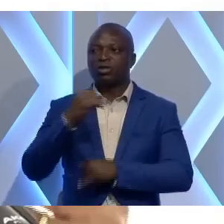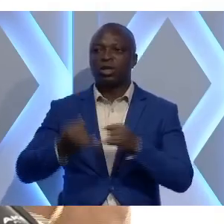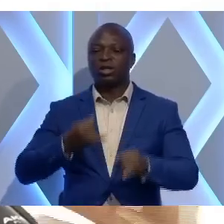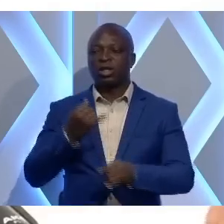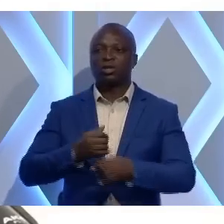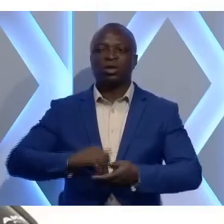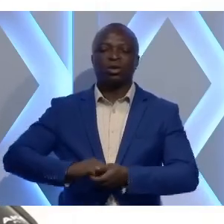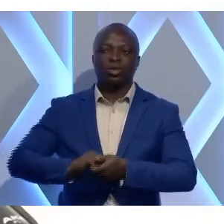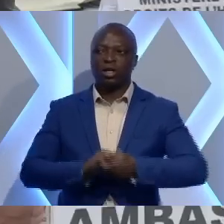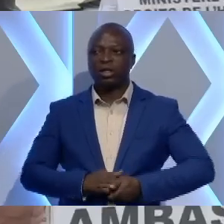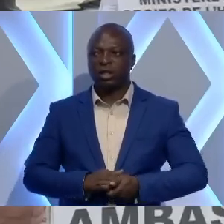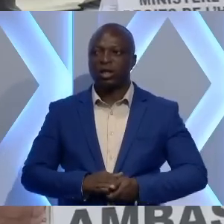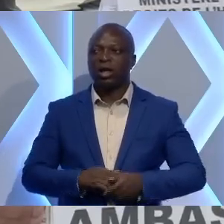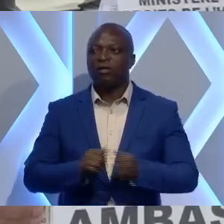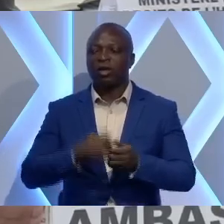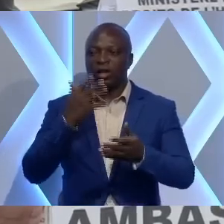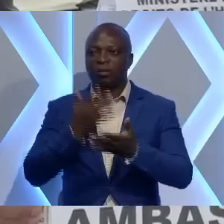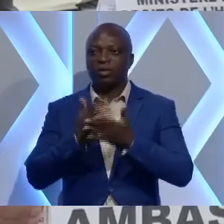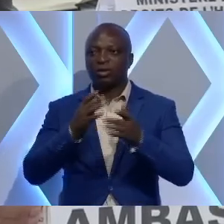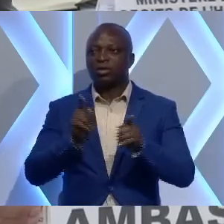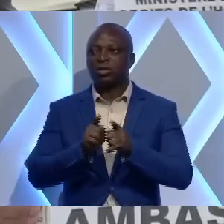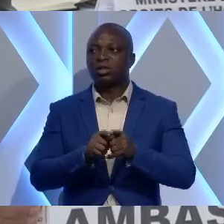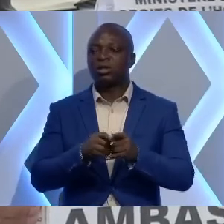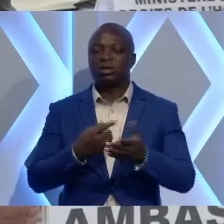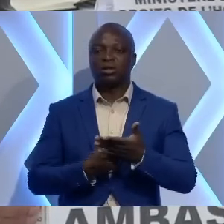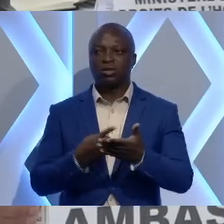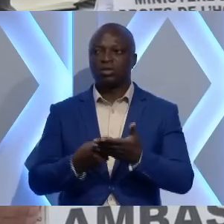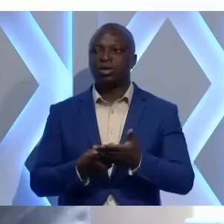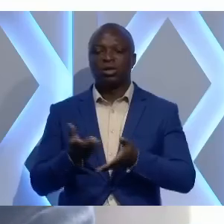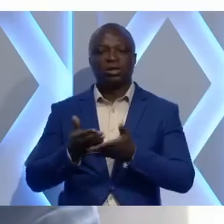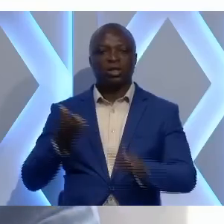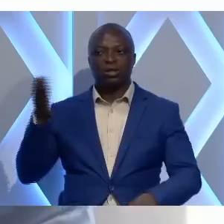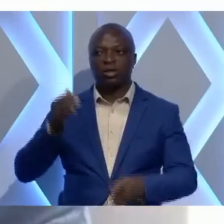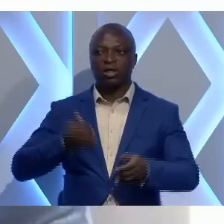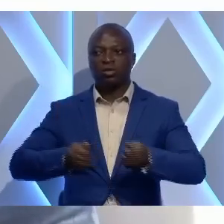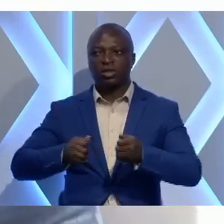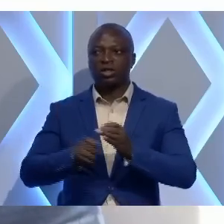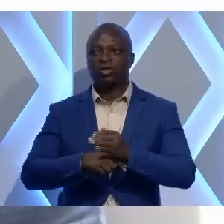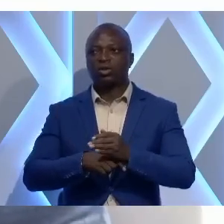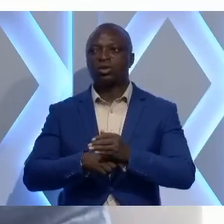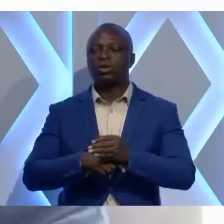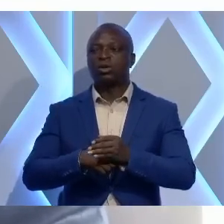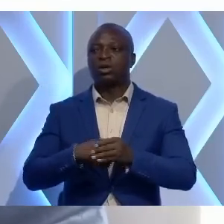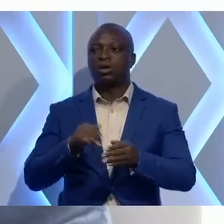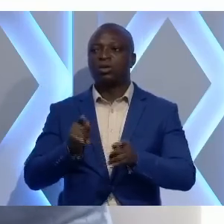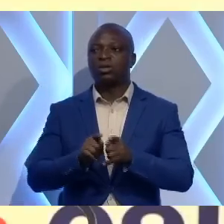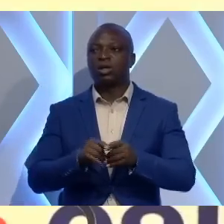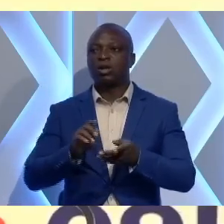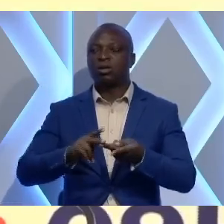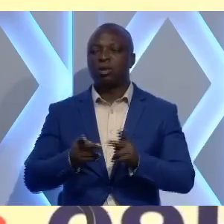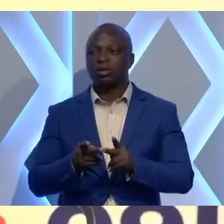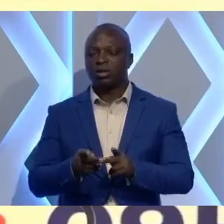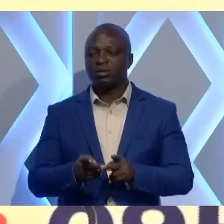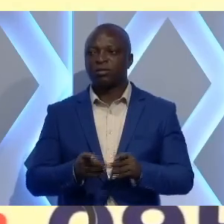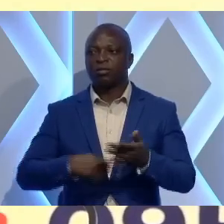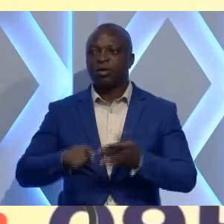de solidarité avec les détenus sert de tribune aux divers intervenants de l'administration pénitentiaire et à leurs partenaires.